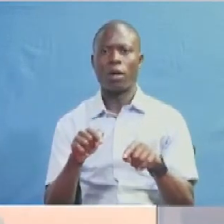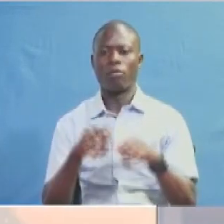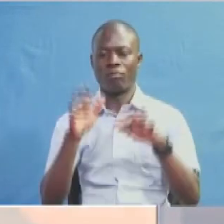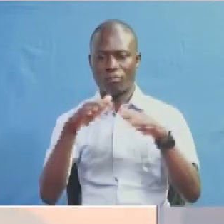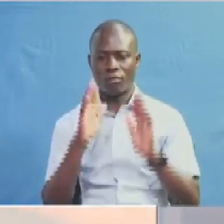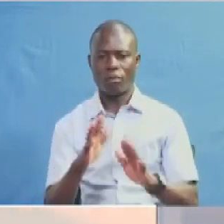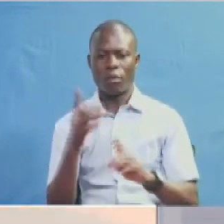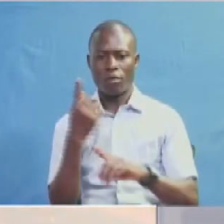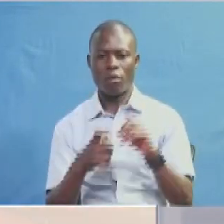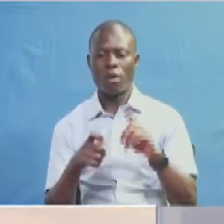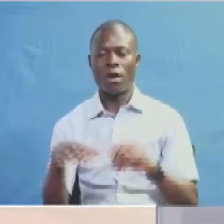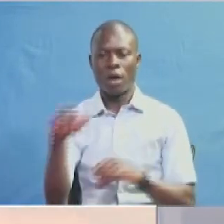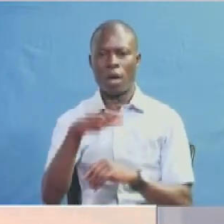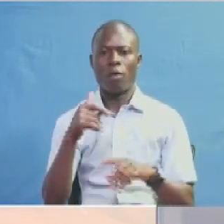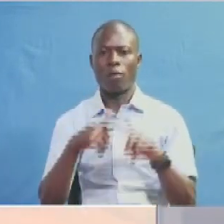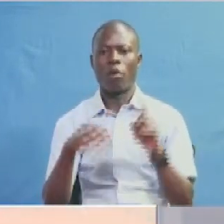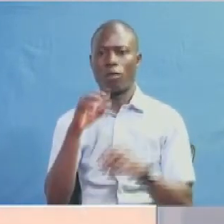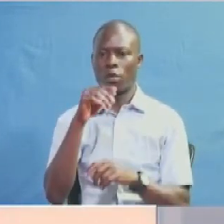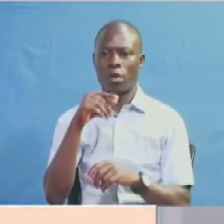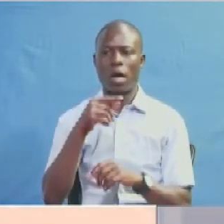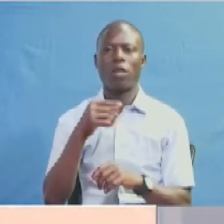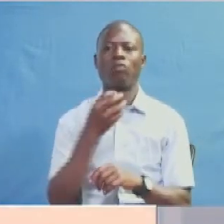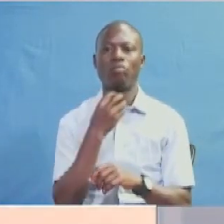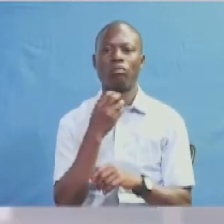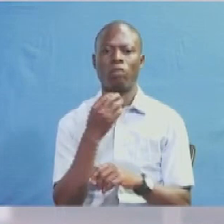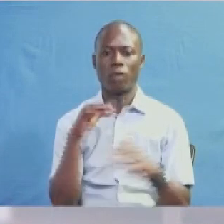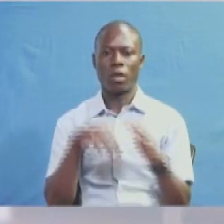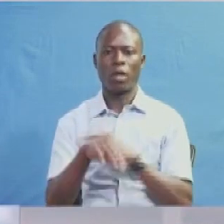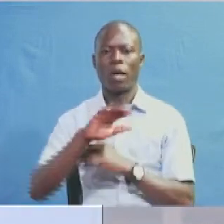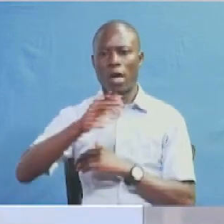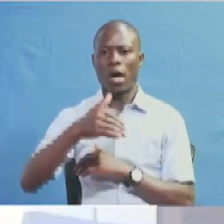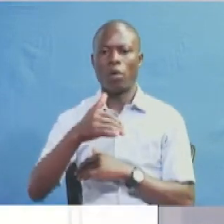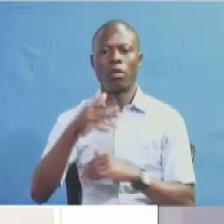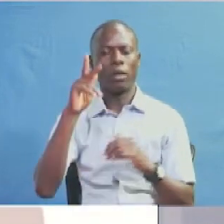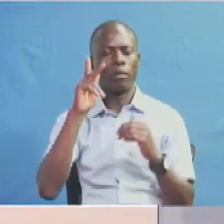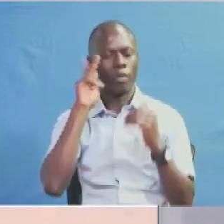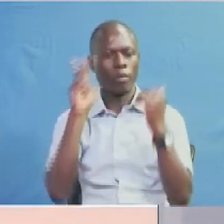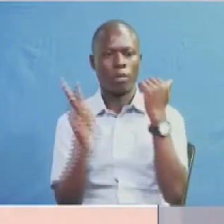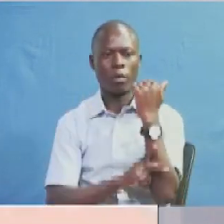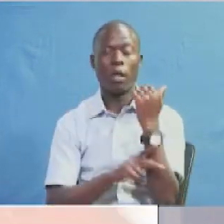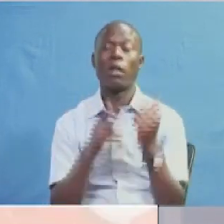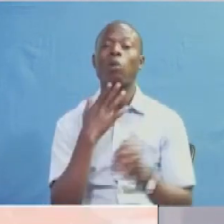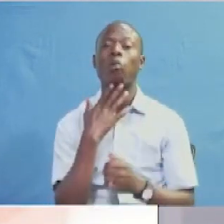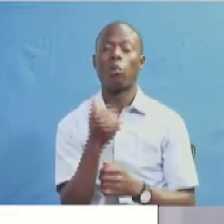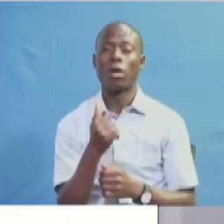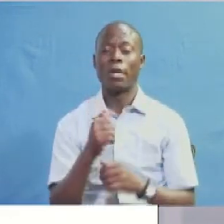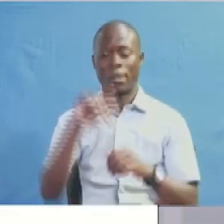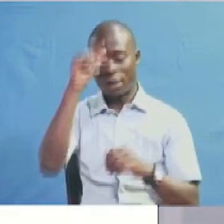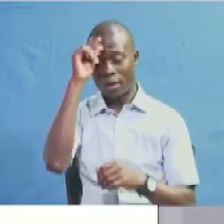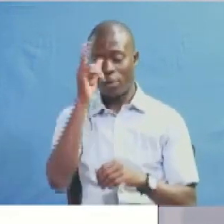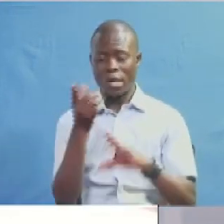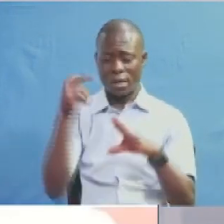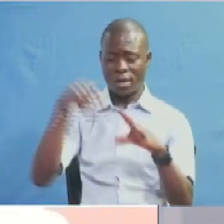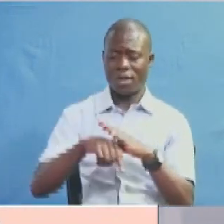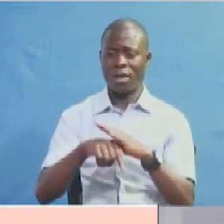wakulima katika kiwanda cha kahawa cha Mukengeria katika kaunti ya Kirinyaga wanataka serikali kuingilia